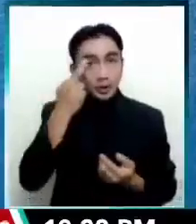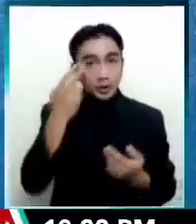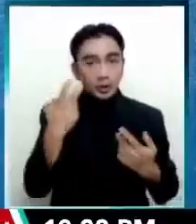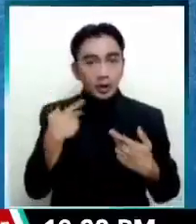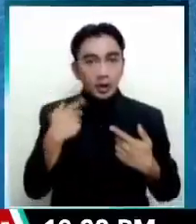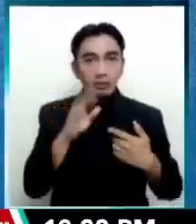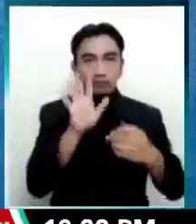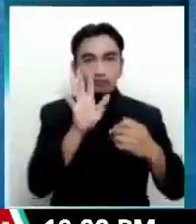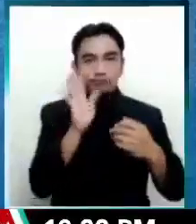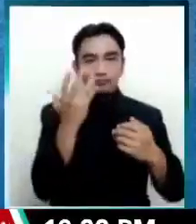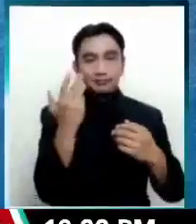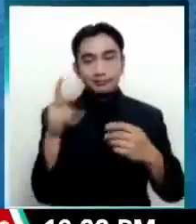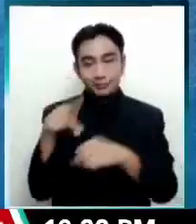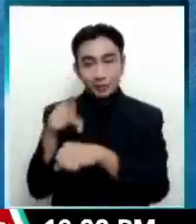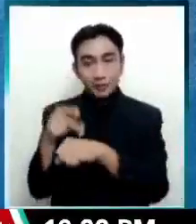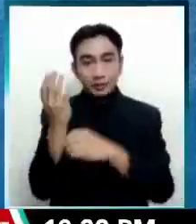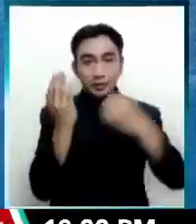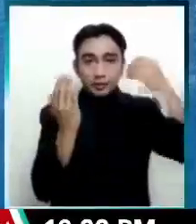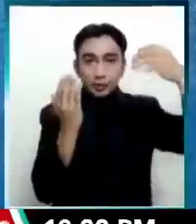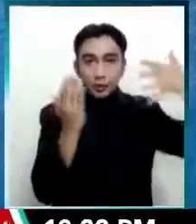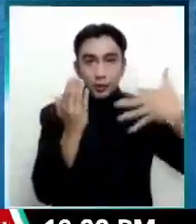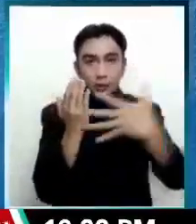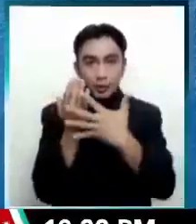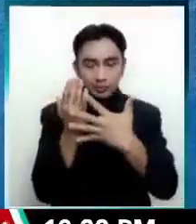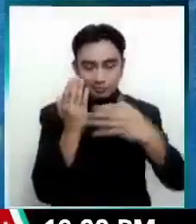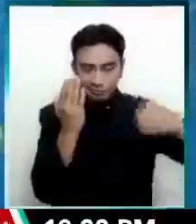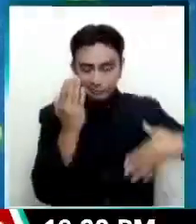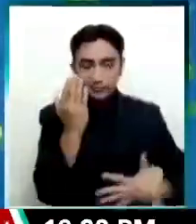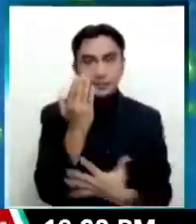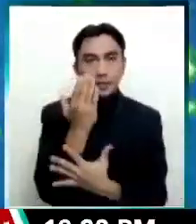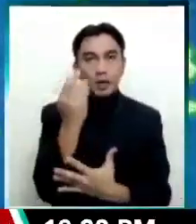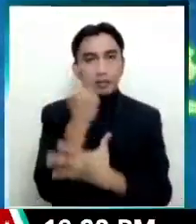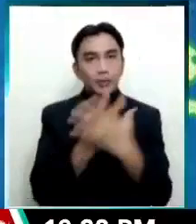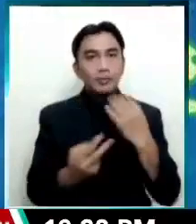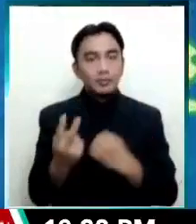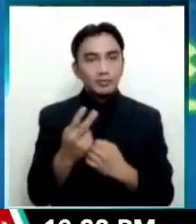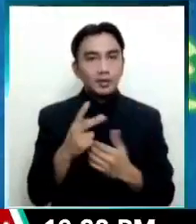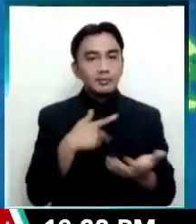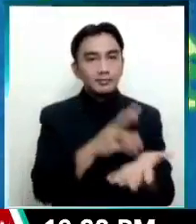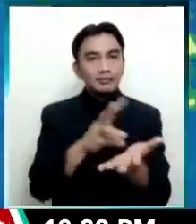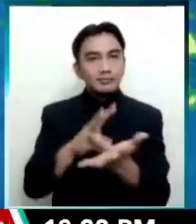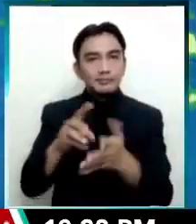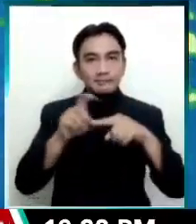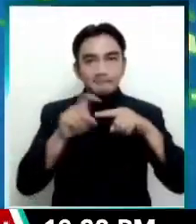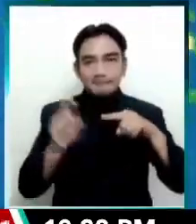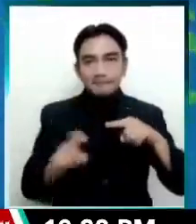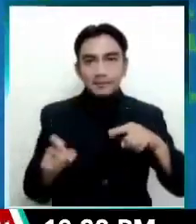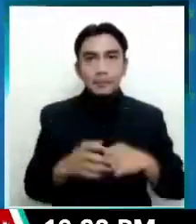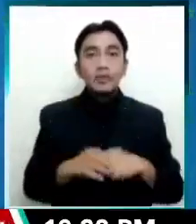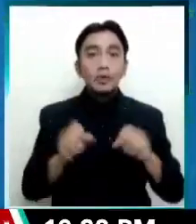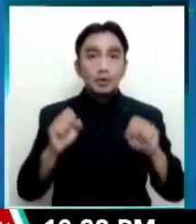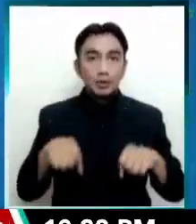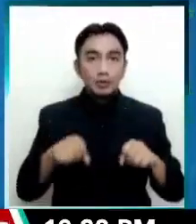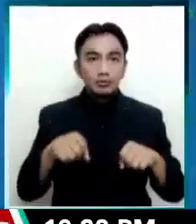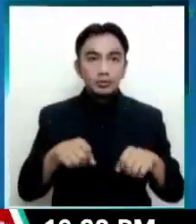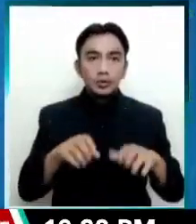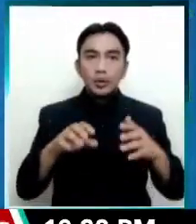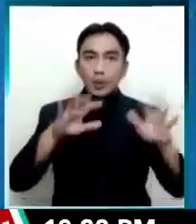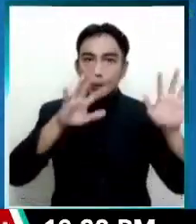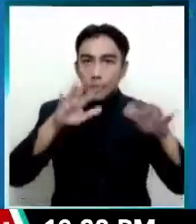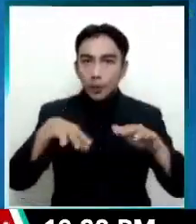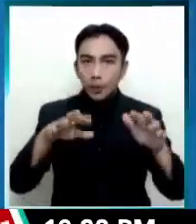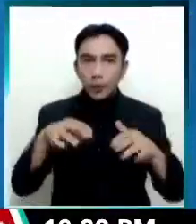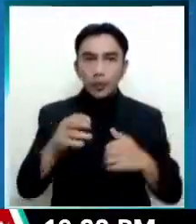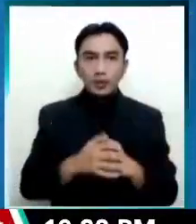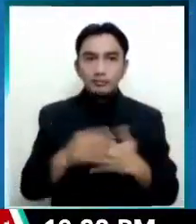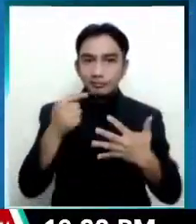at pati na rin po ang localized thunderstorms. Bukas mga kapuso, mataas po ang tsansa ng ulan na dito yan sa Cagayan Valley, Cordillera, ganun